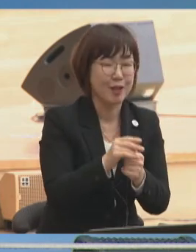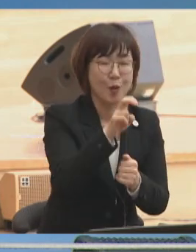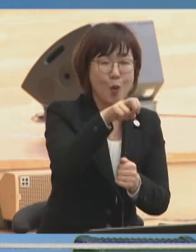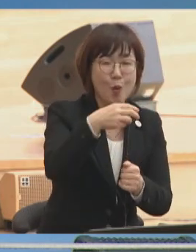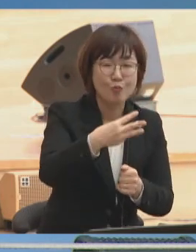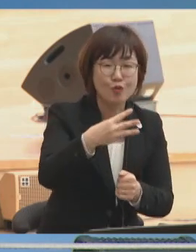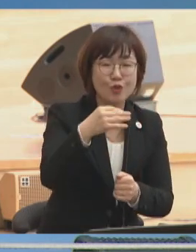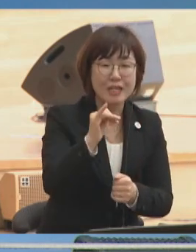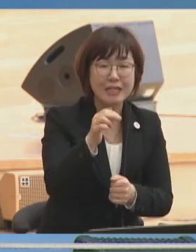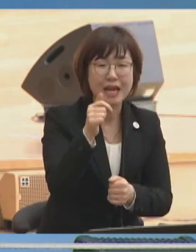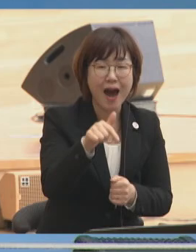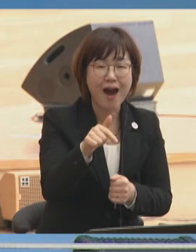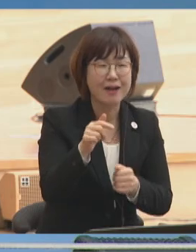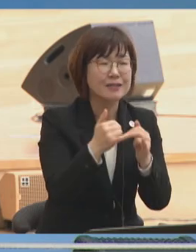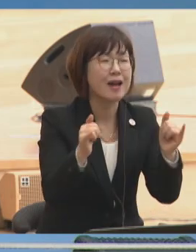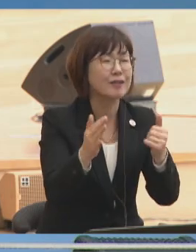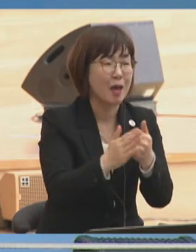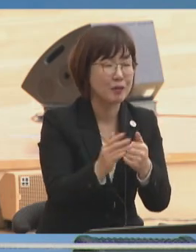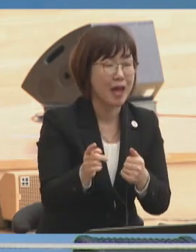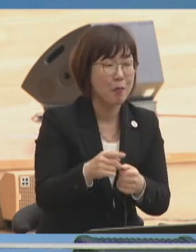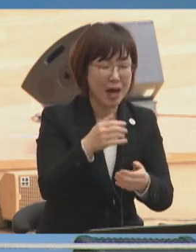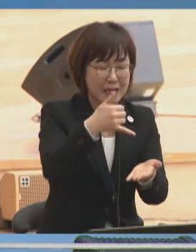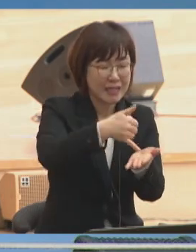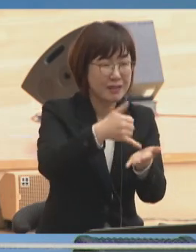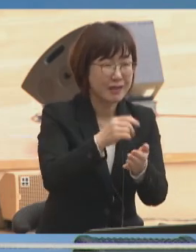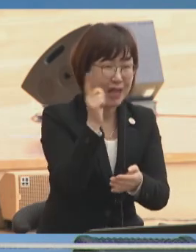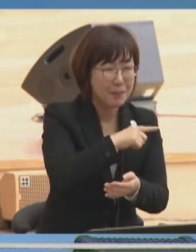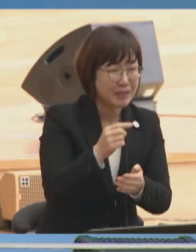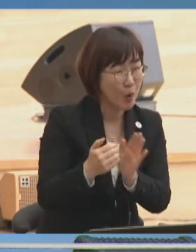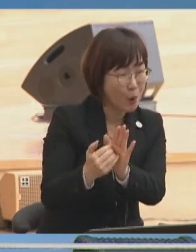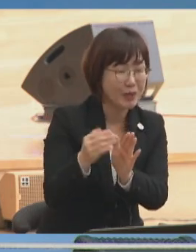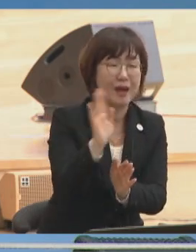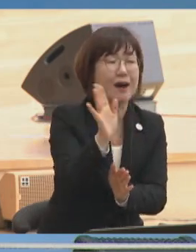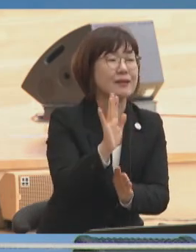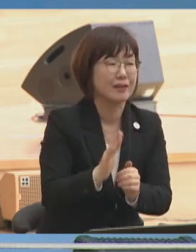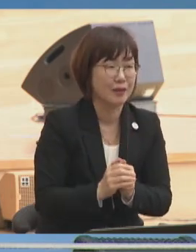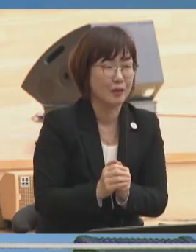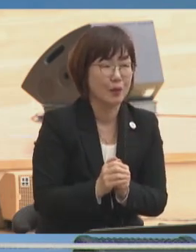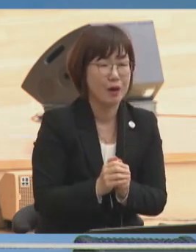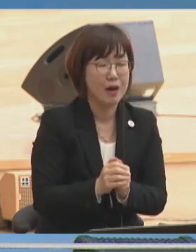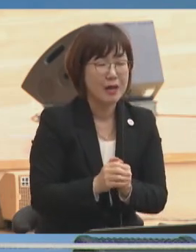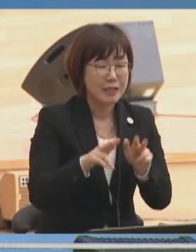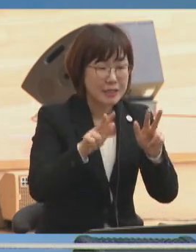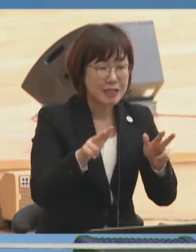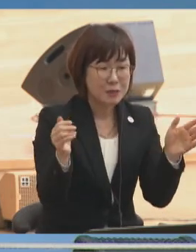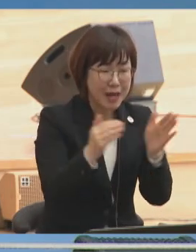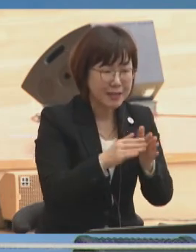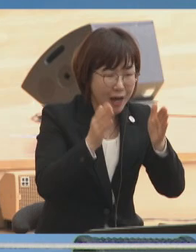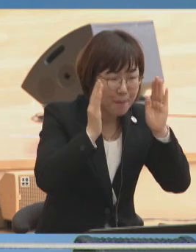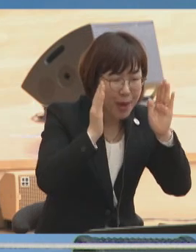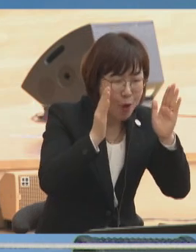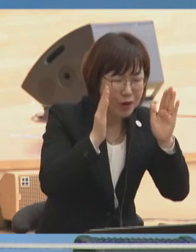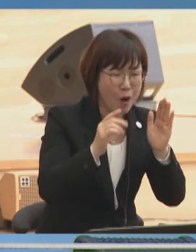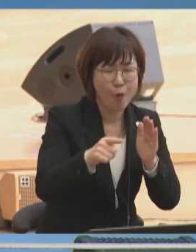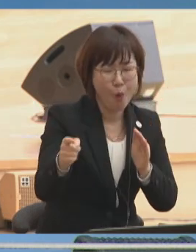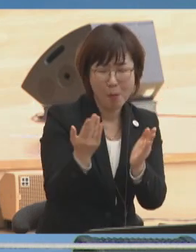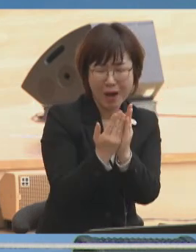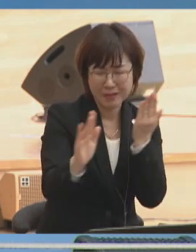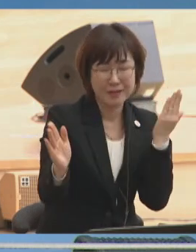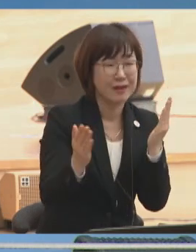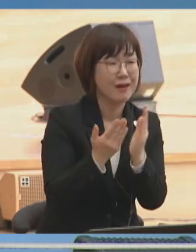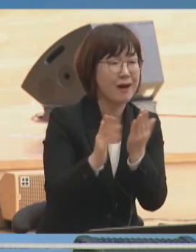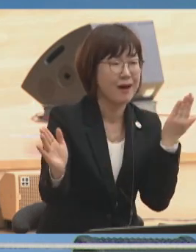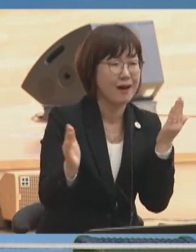물리학자니까. 이게 뭐 인격이 나빠서 거부한다 이런 게 아니고 도저히 과학자로서 해결되지